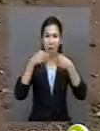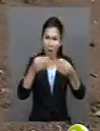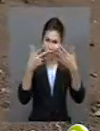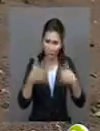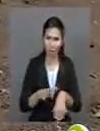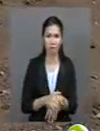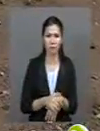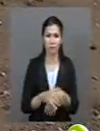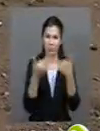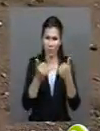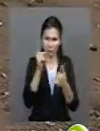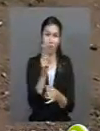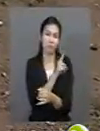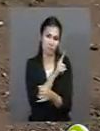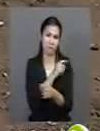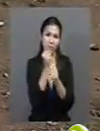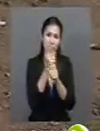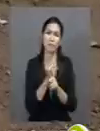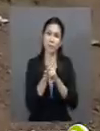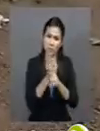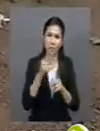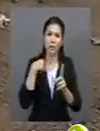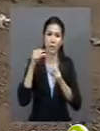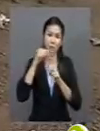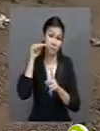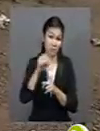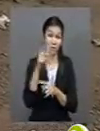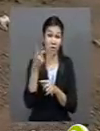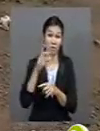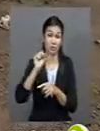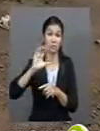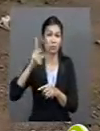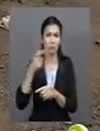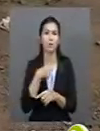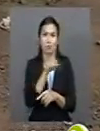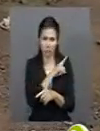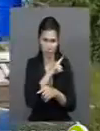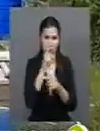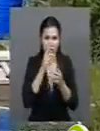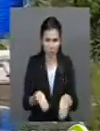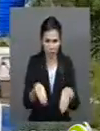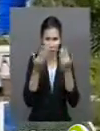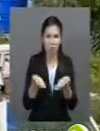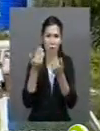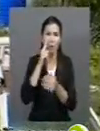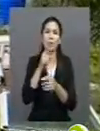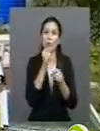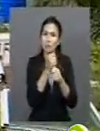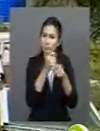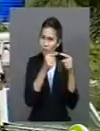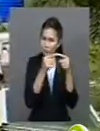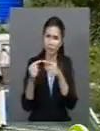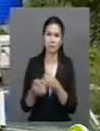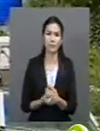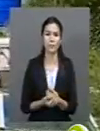ก็วันนี้ก็ต้องปฏิบัติตามหน้าที่มีคำสั่งของคสช.ก็ต้องดำเนินการรื้อถอนตามหน้าที่ของเขาต่อไปครับ